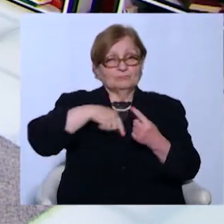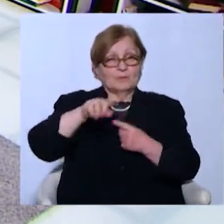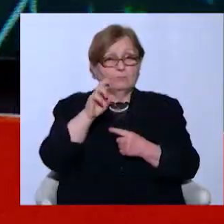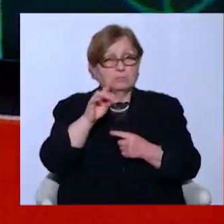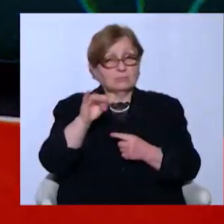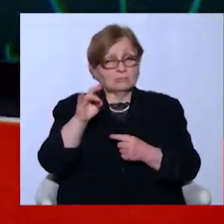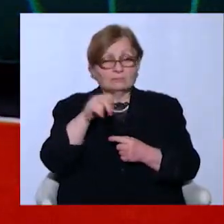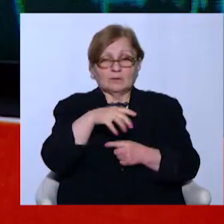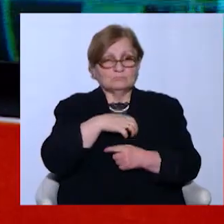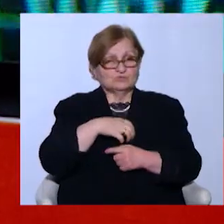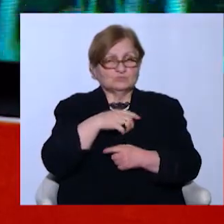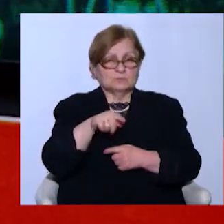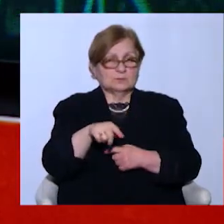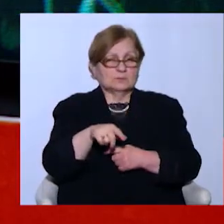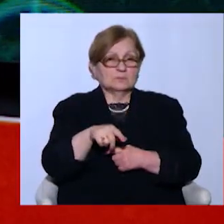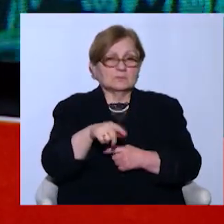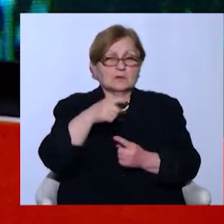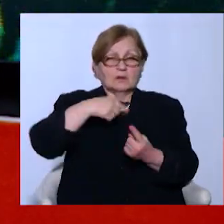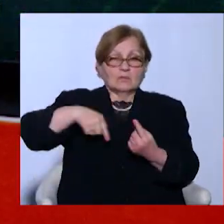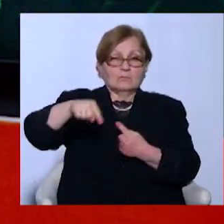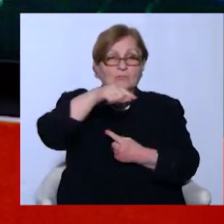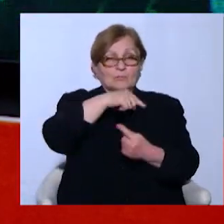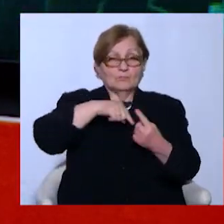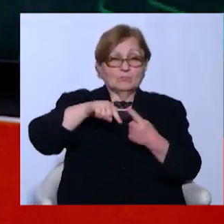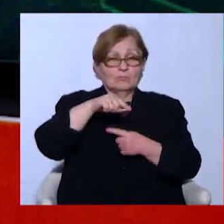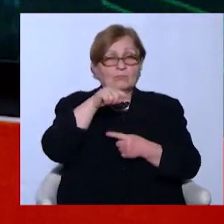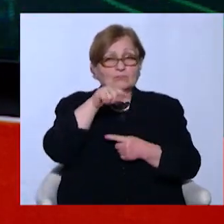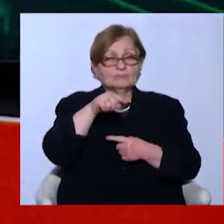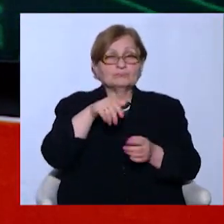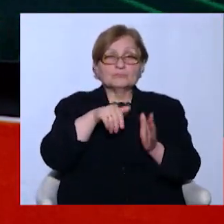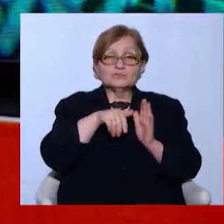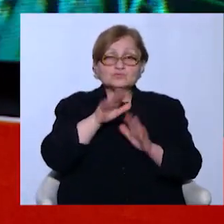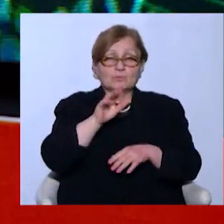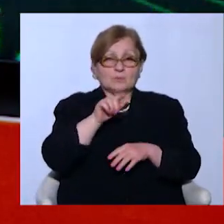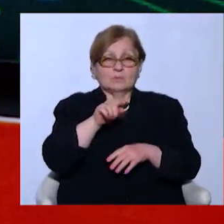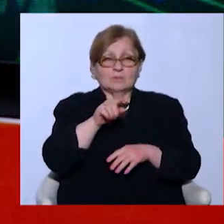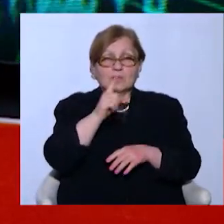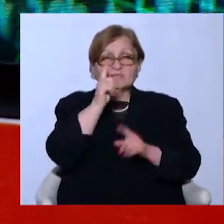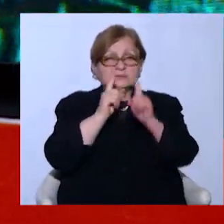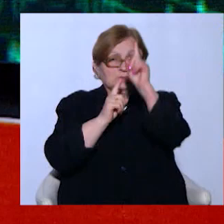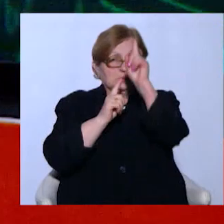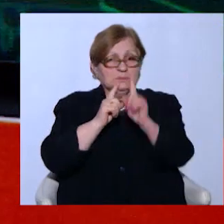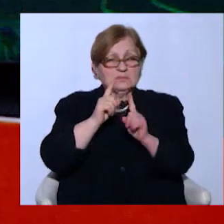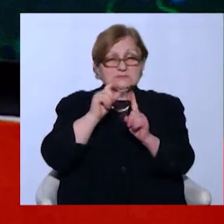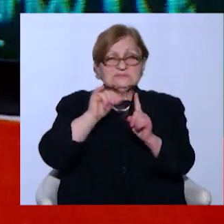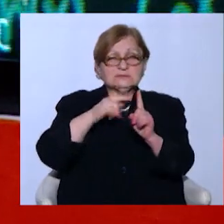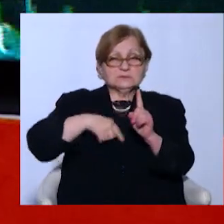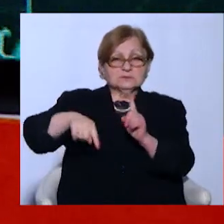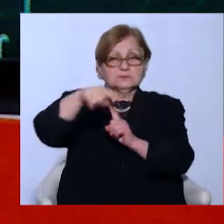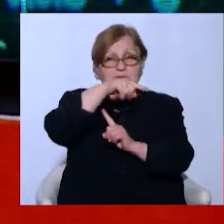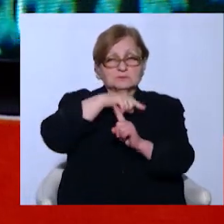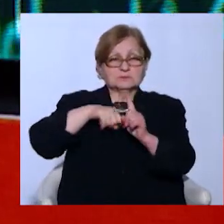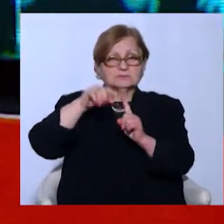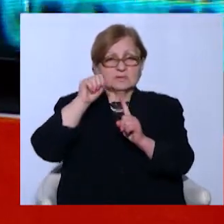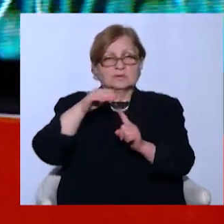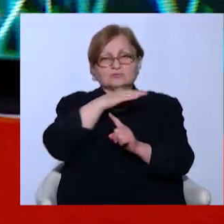რეკომენდაცია მნიშვნელოვანია. ბრუნვით სხეულზე თუ არის ამოცანა, ჯობია ის ღერძი, რის გარშემოც ბრუნავს სხეული, დახაზოთ